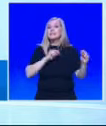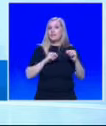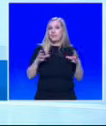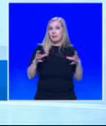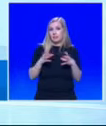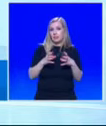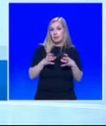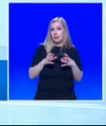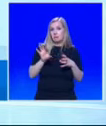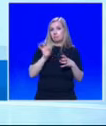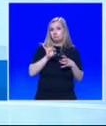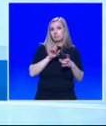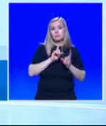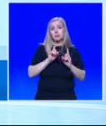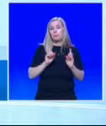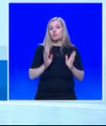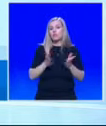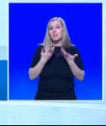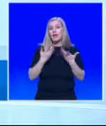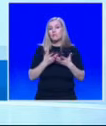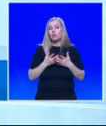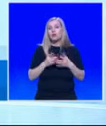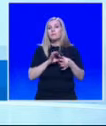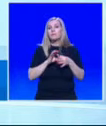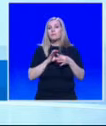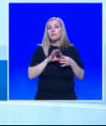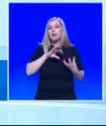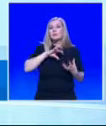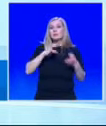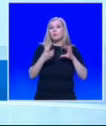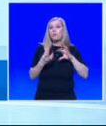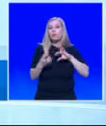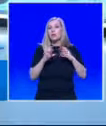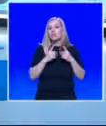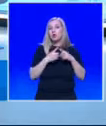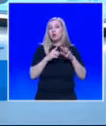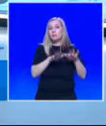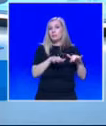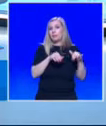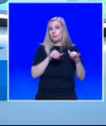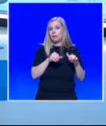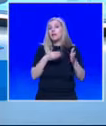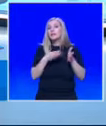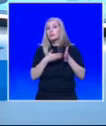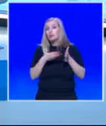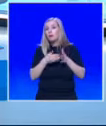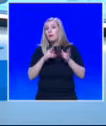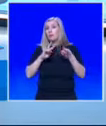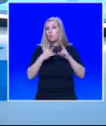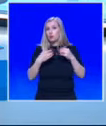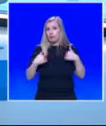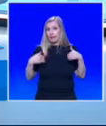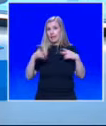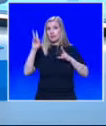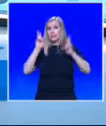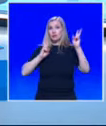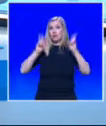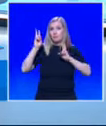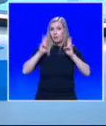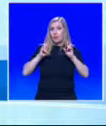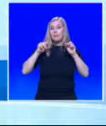може да става, когато е доминиран политически от парламента. Ето защо в промените, които гласувахме, парламентът